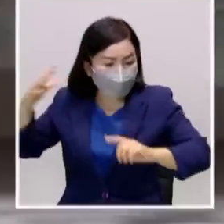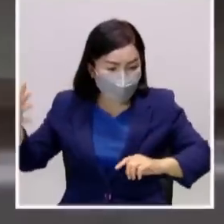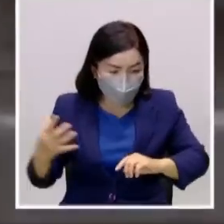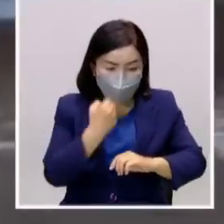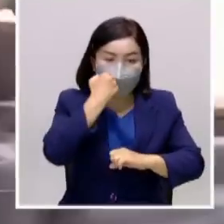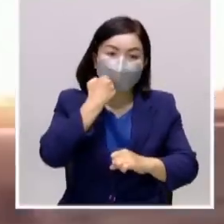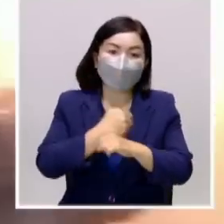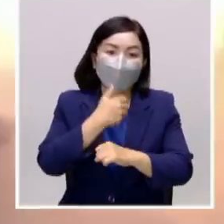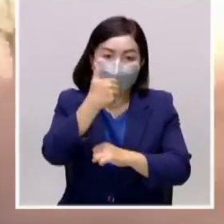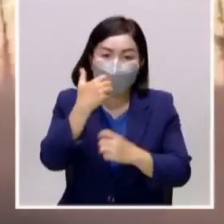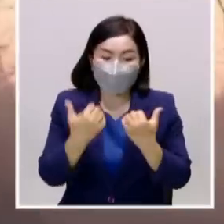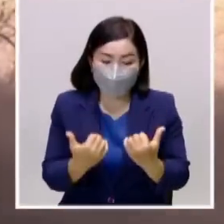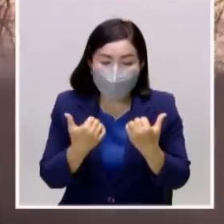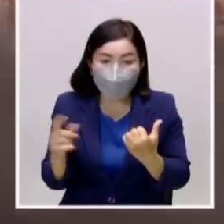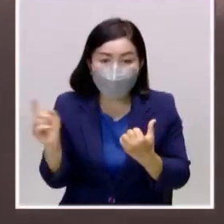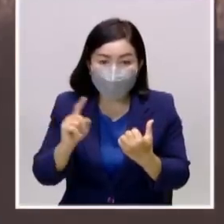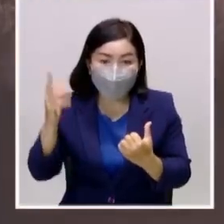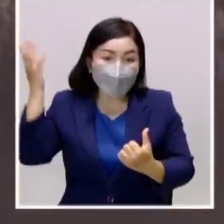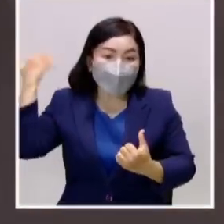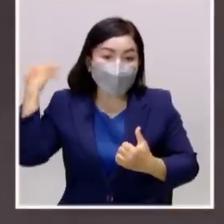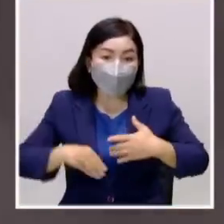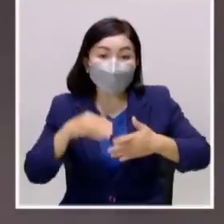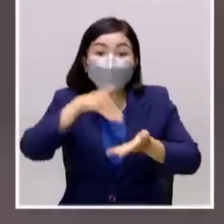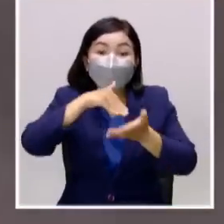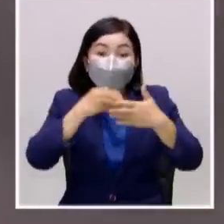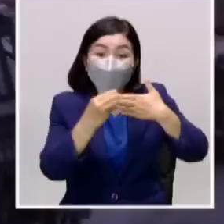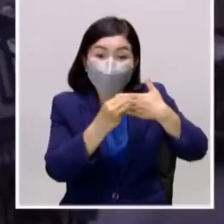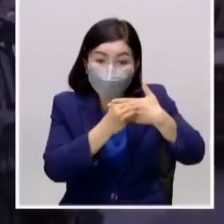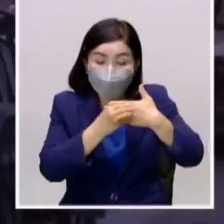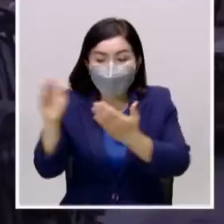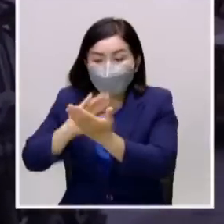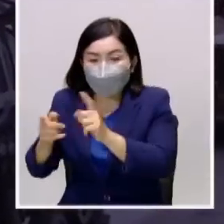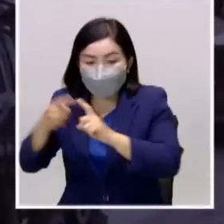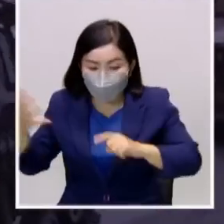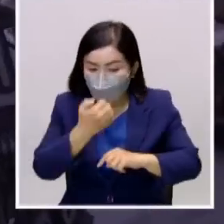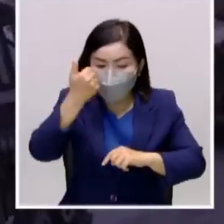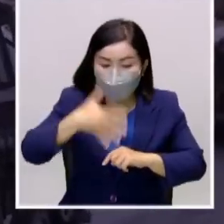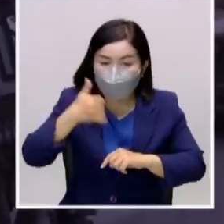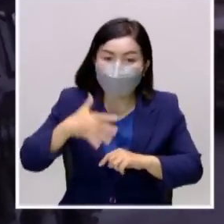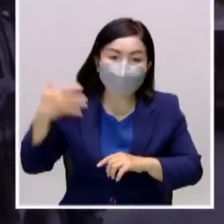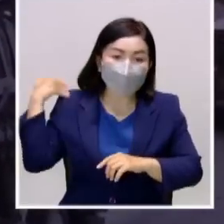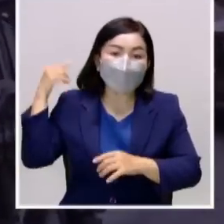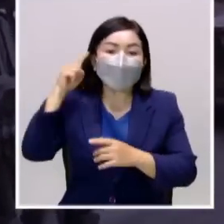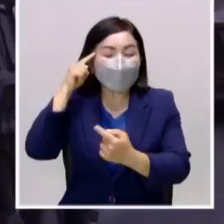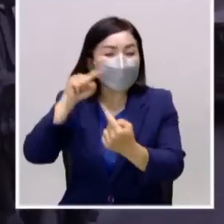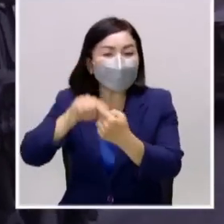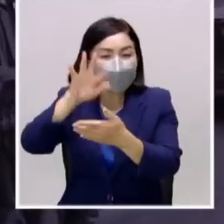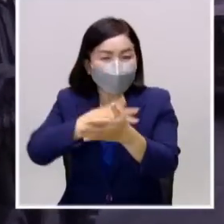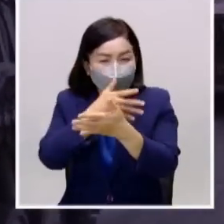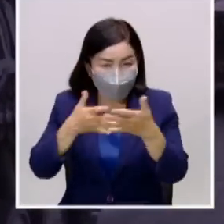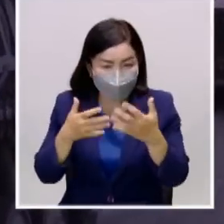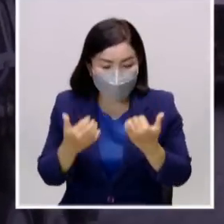ได้หลังจากที่ล้มเหลวในการบุกยึดกรุงเคียฟเมืองหลวงของยูเครนและเมืองสำคัญอื่นๆแบบสายฟ้าแลบตามแผนที่รัสเซียวาง